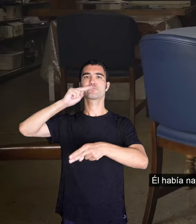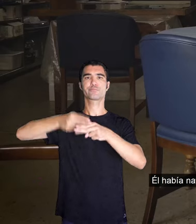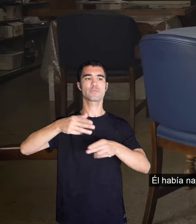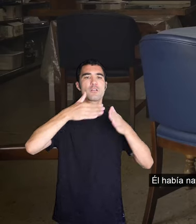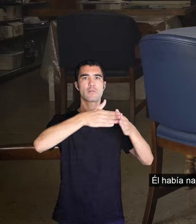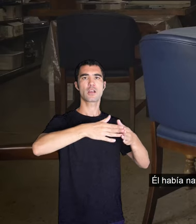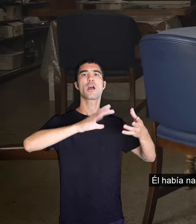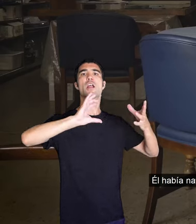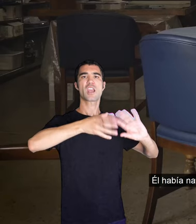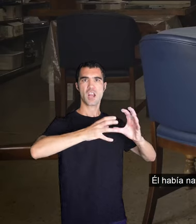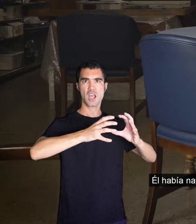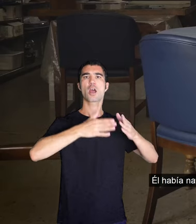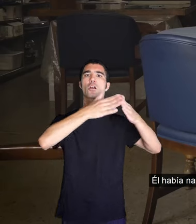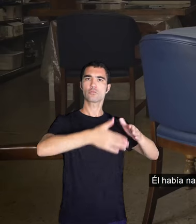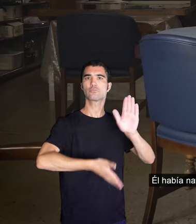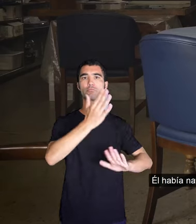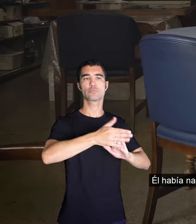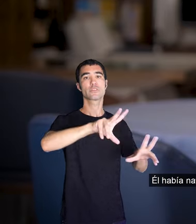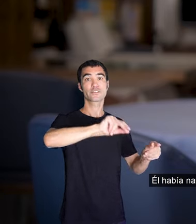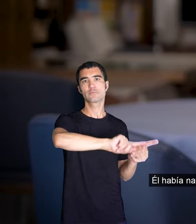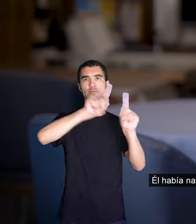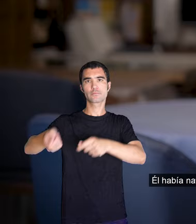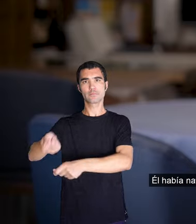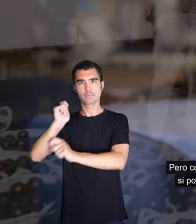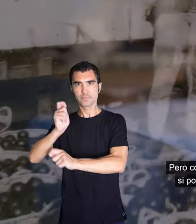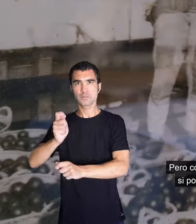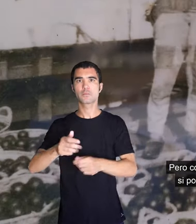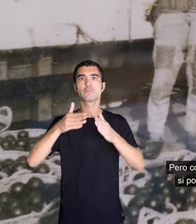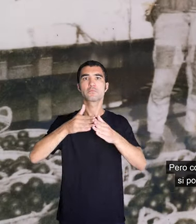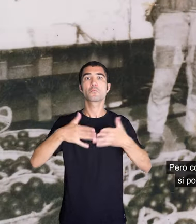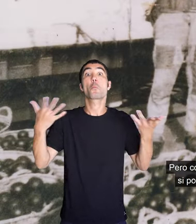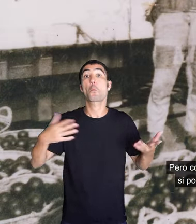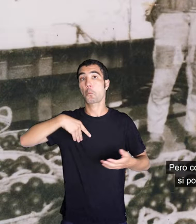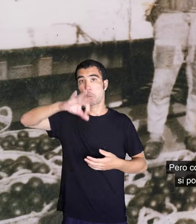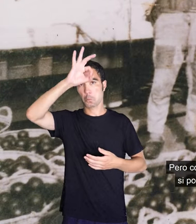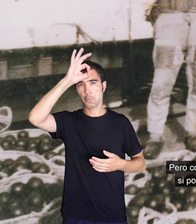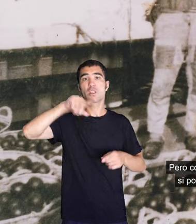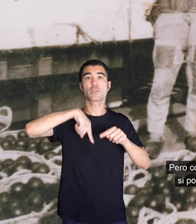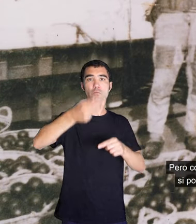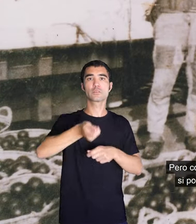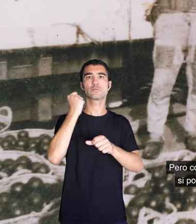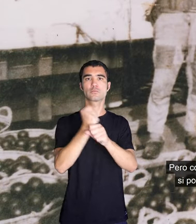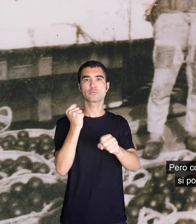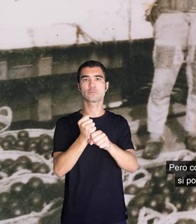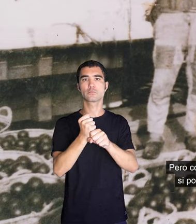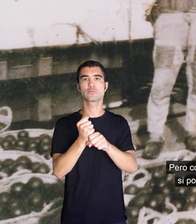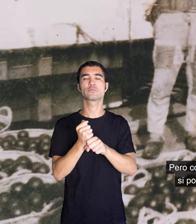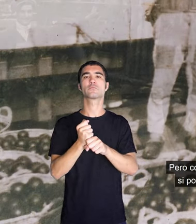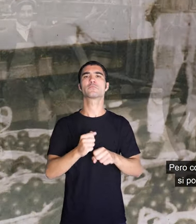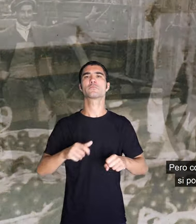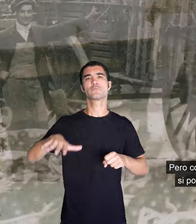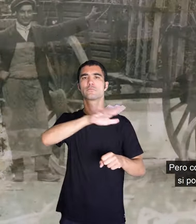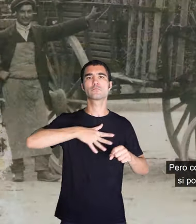taronges, navegava. I llavors se va posar a pescar, però amb quin barco va anar no ho sé. I llavors va anar a fer feina a